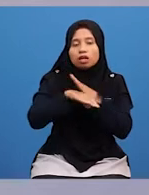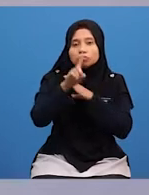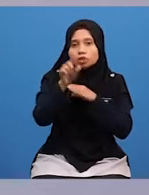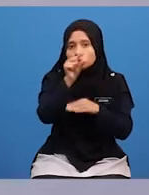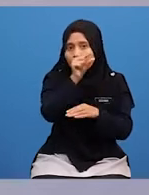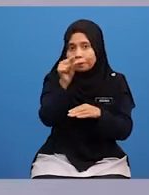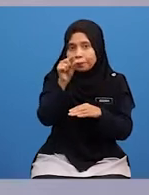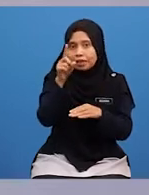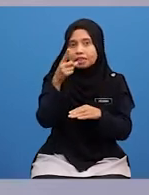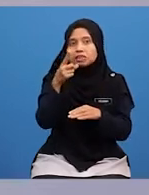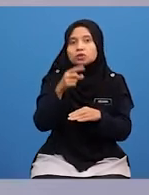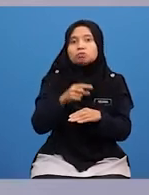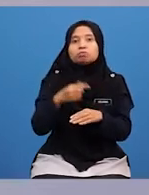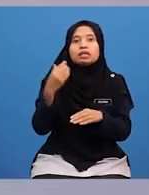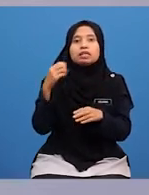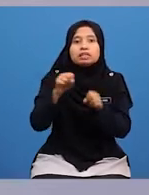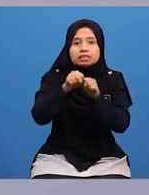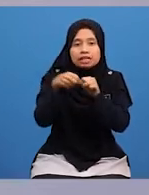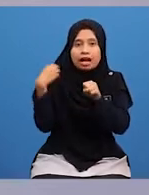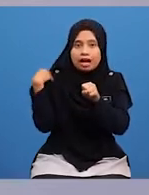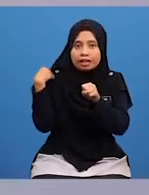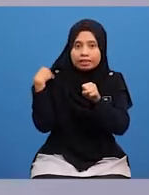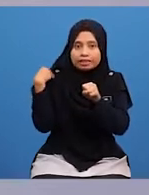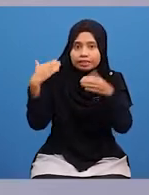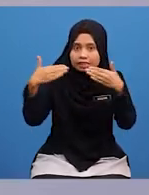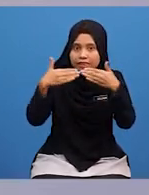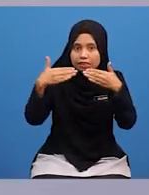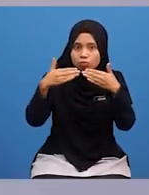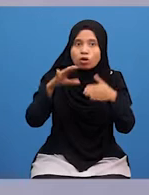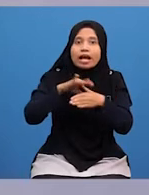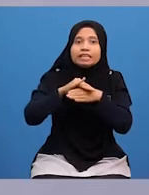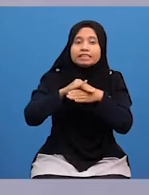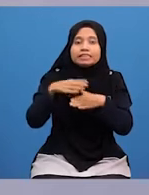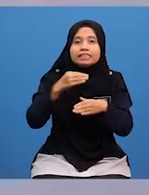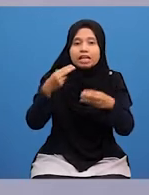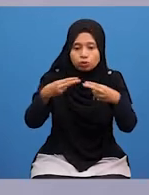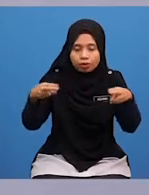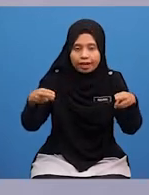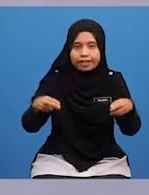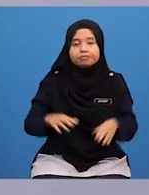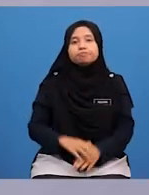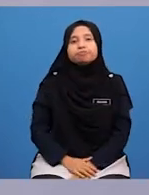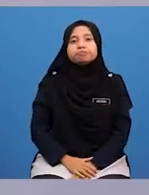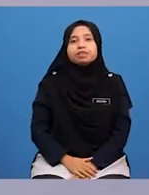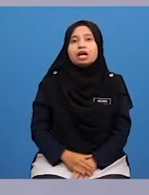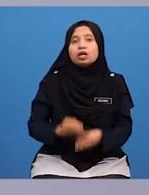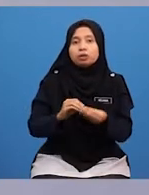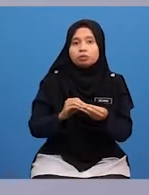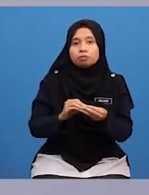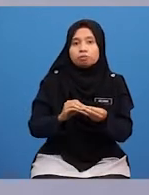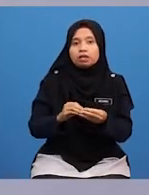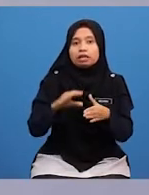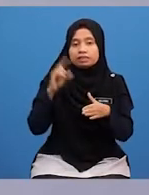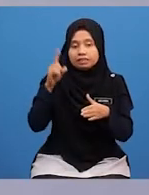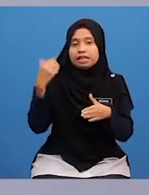satu perenggan supaya ada kesinambungan isi dan huraian berikutnya. Jawapan